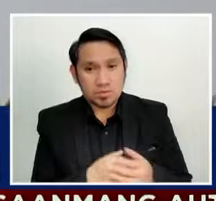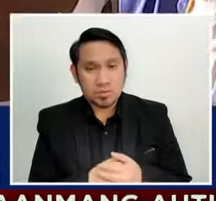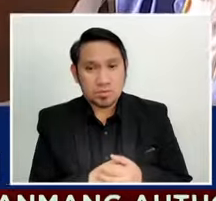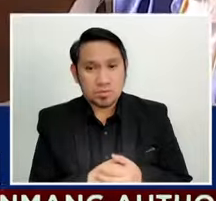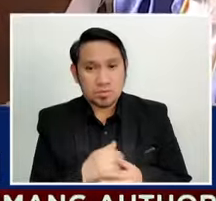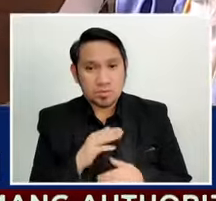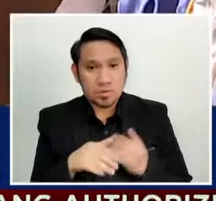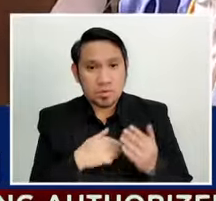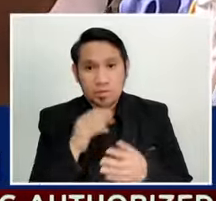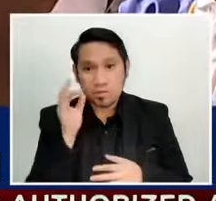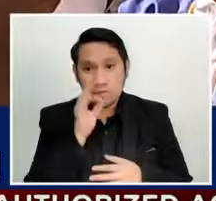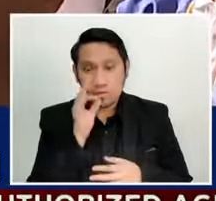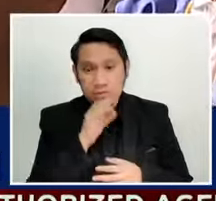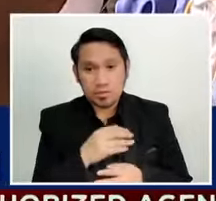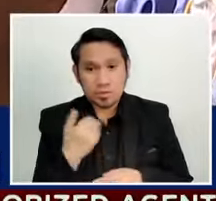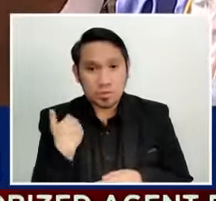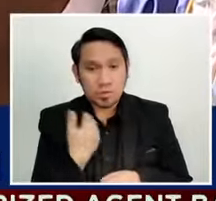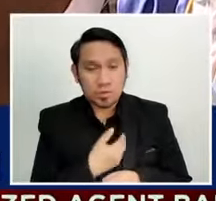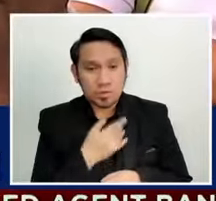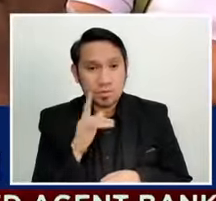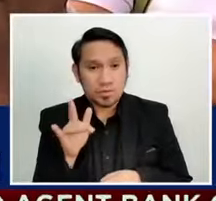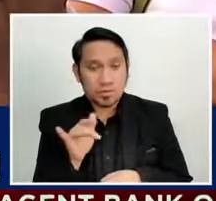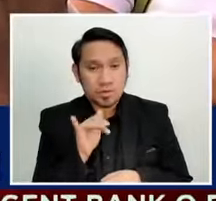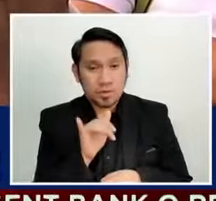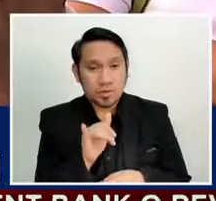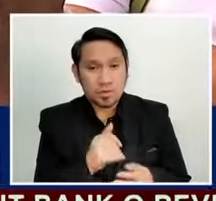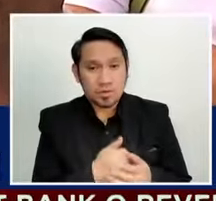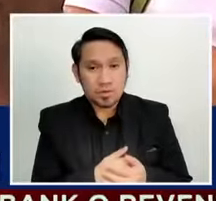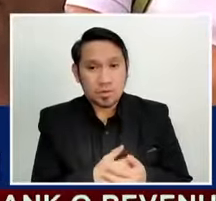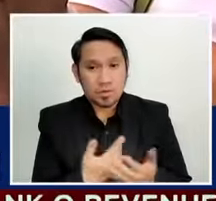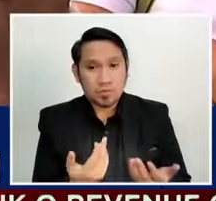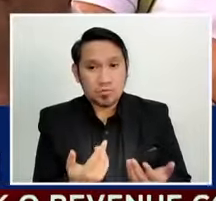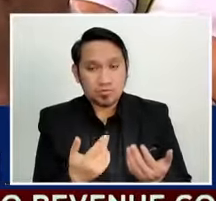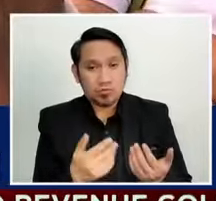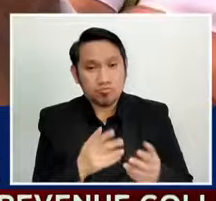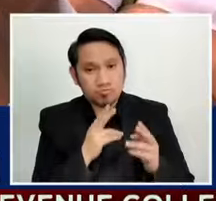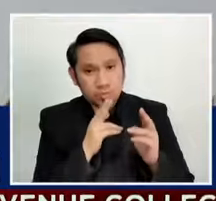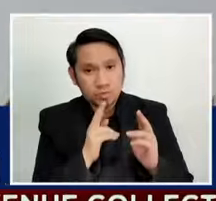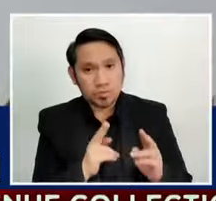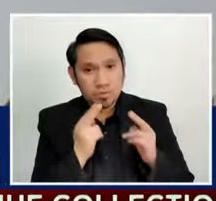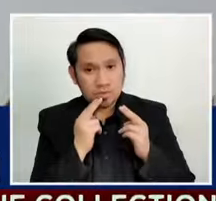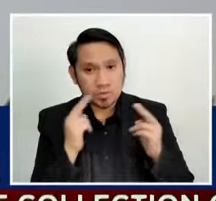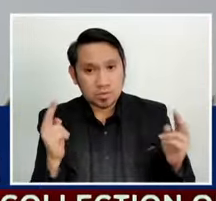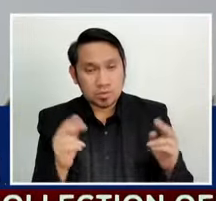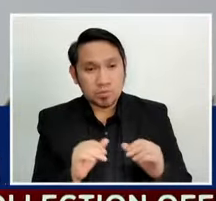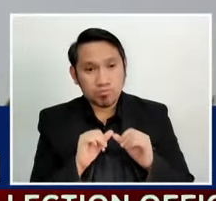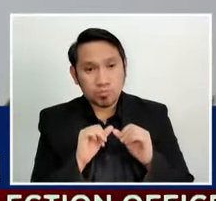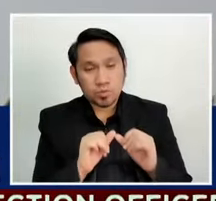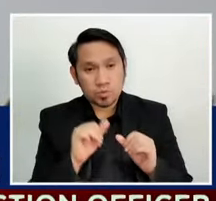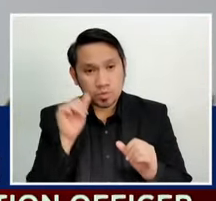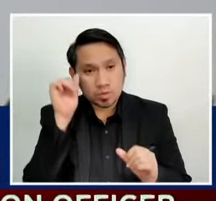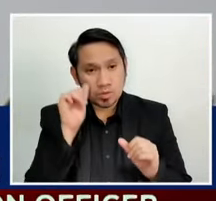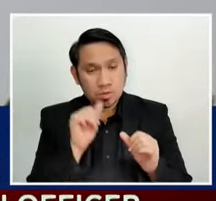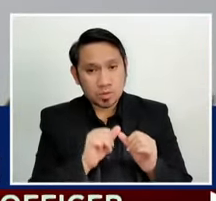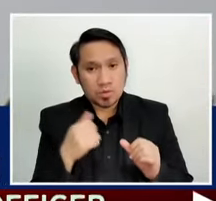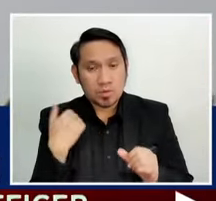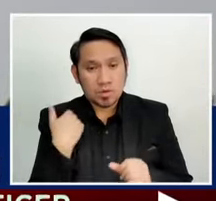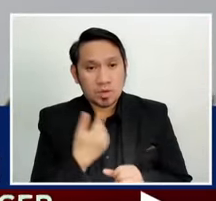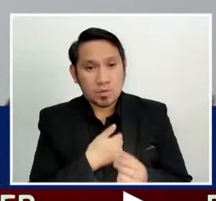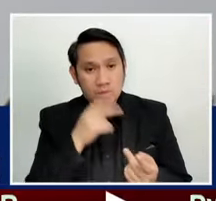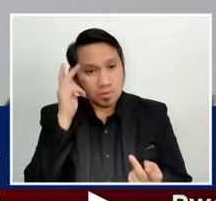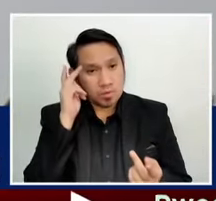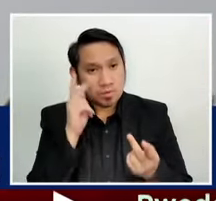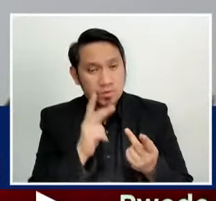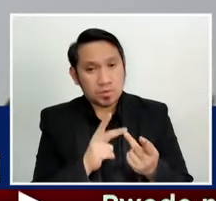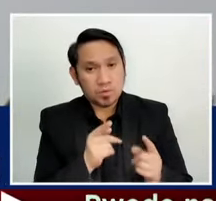Filipino. We will forever be in debt to our heroes. It serves as a constant reminder of our singular purpose